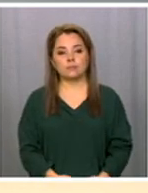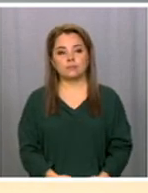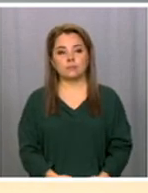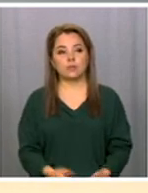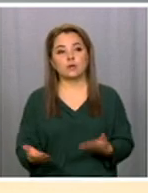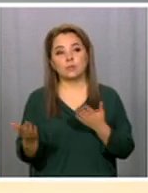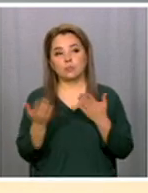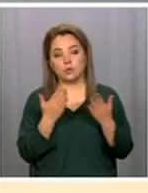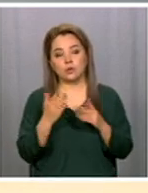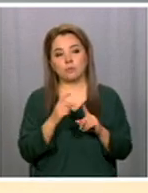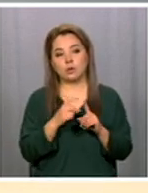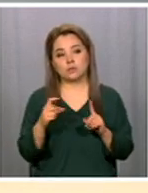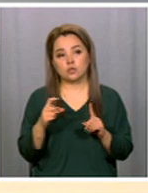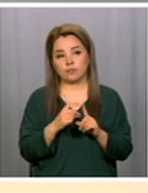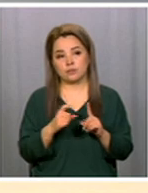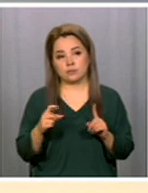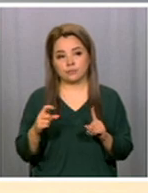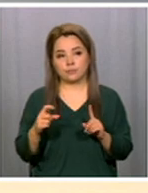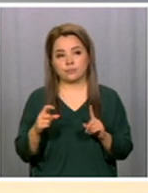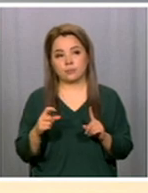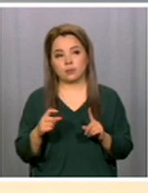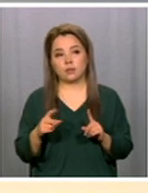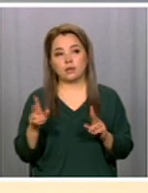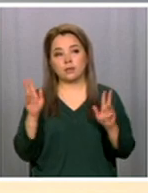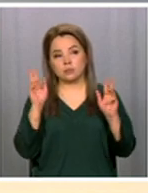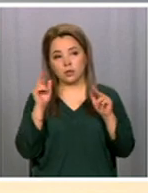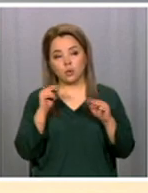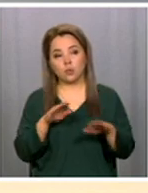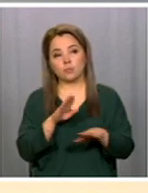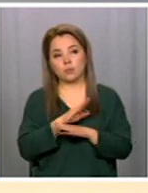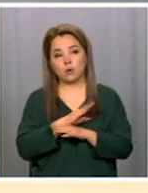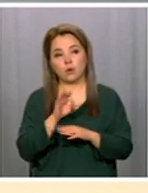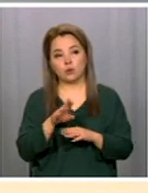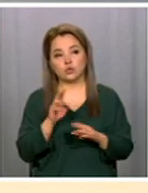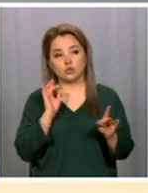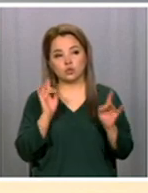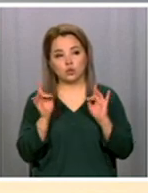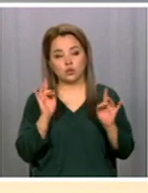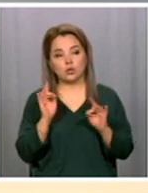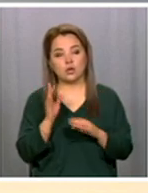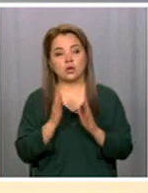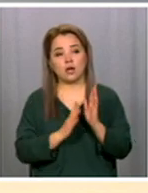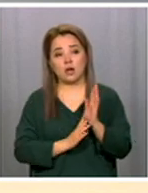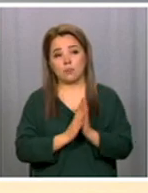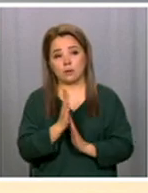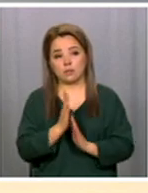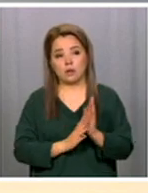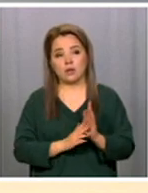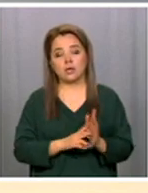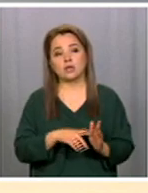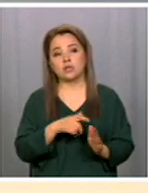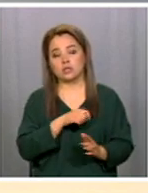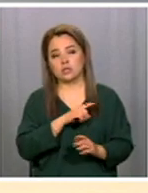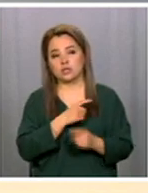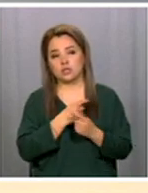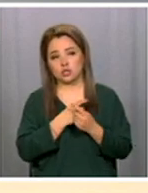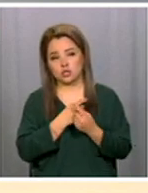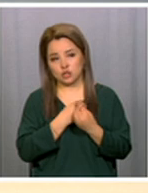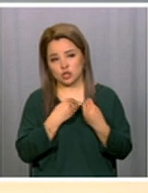Прочитайте пословицы. «Заяц умирает от шороха камыша, герой умирает из-за